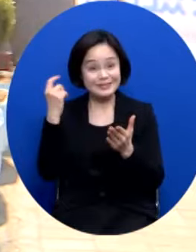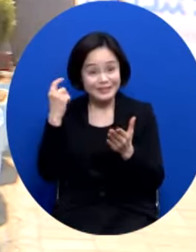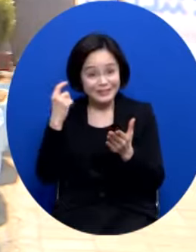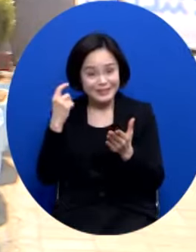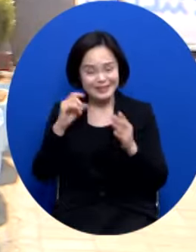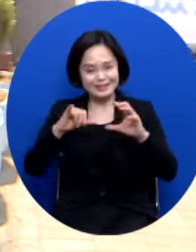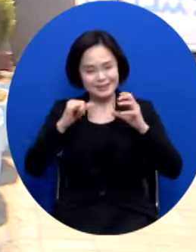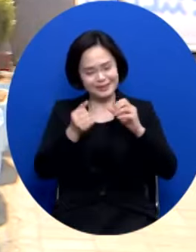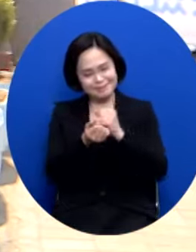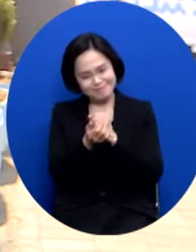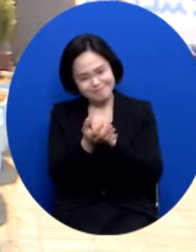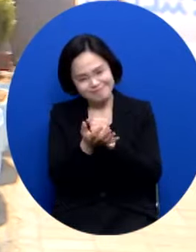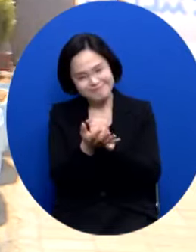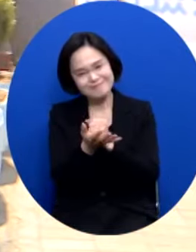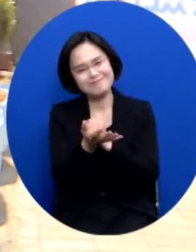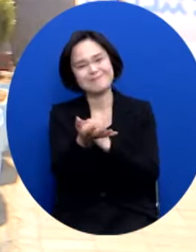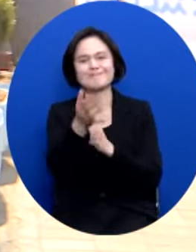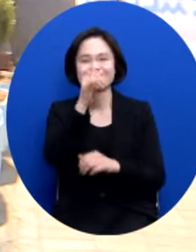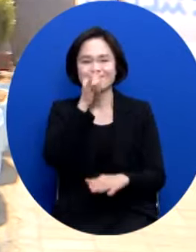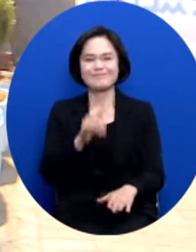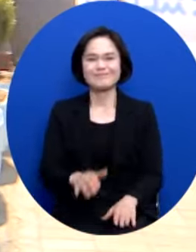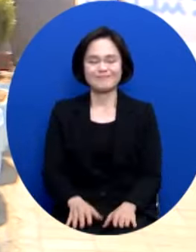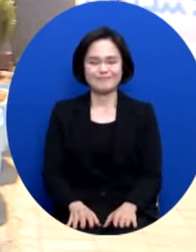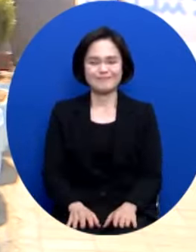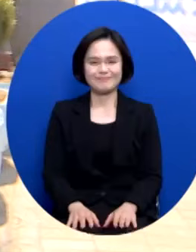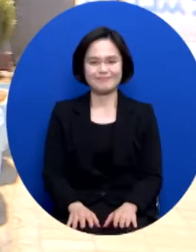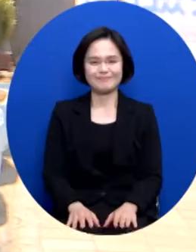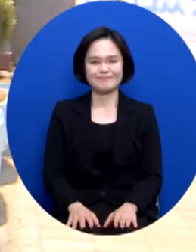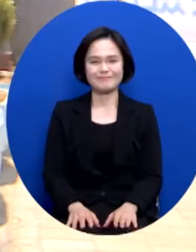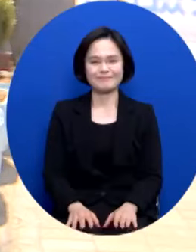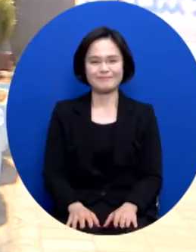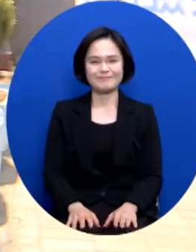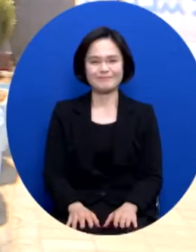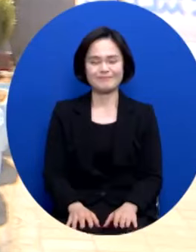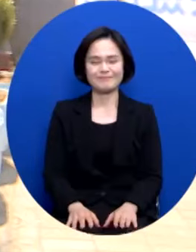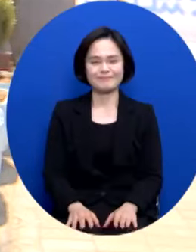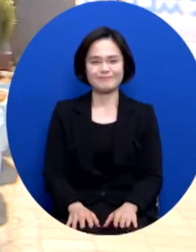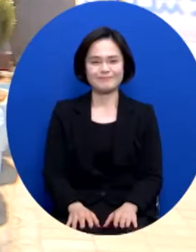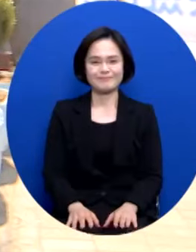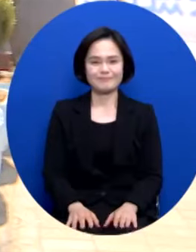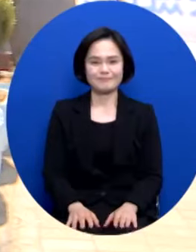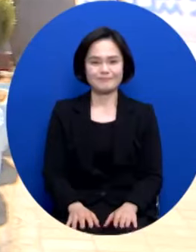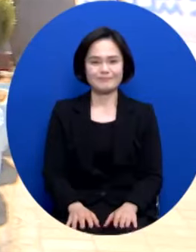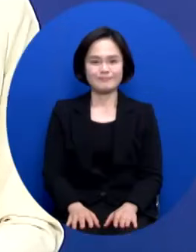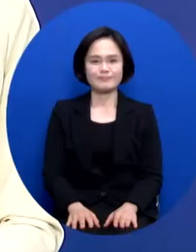울려 퍼지고 있습니다. CTS 뉴스 전상민입니다.